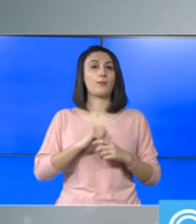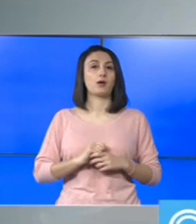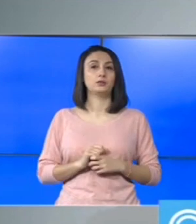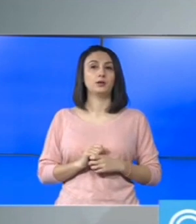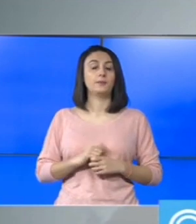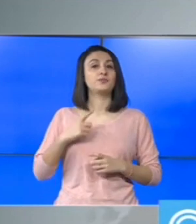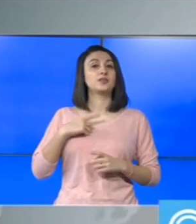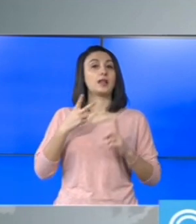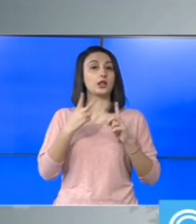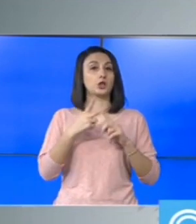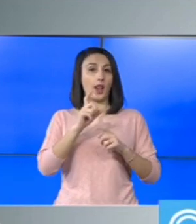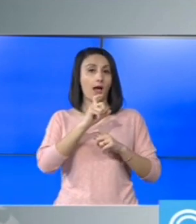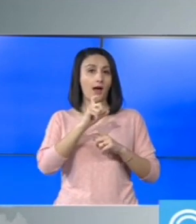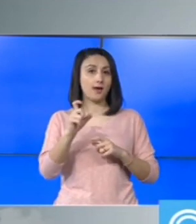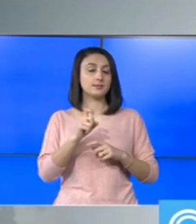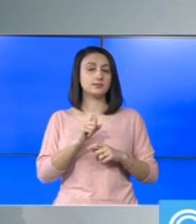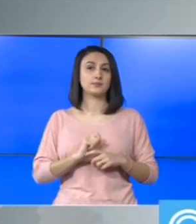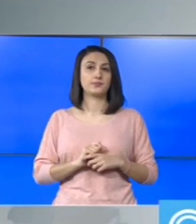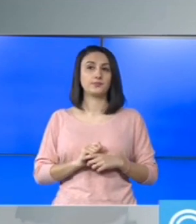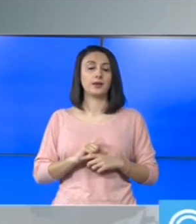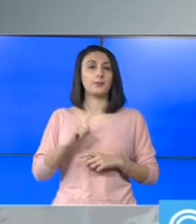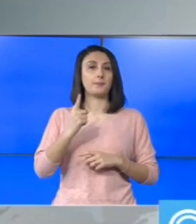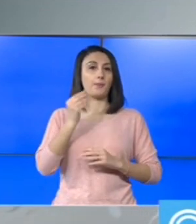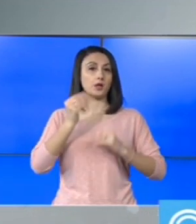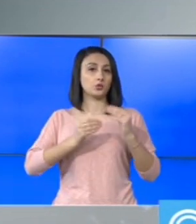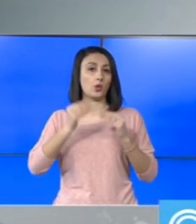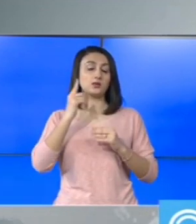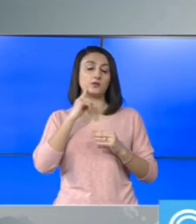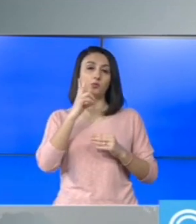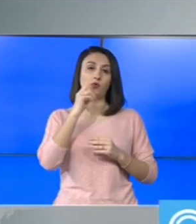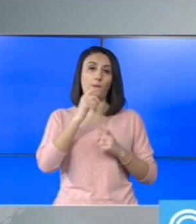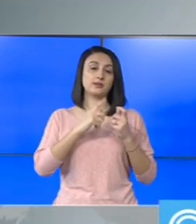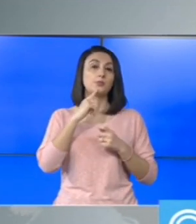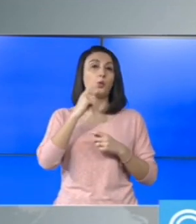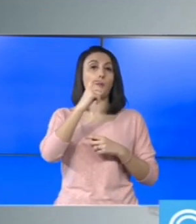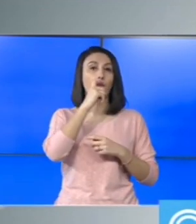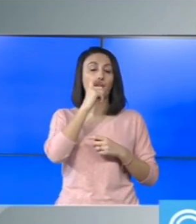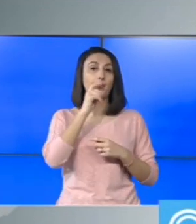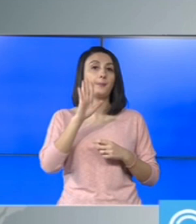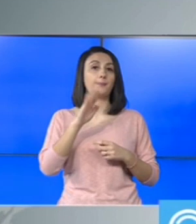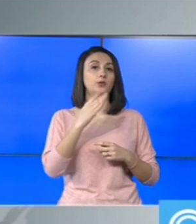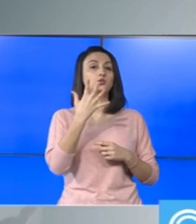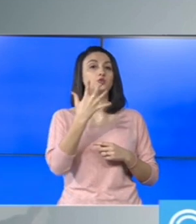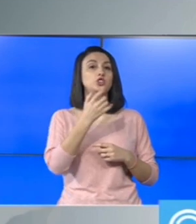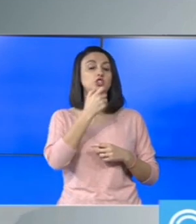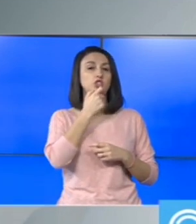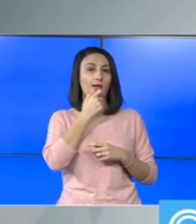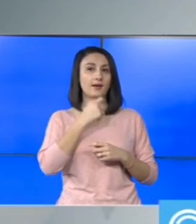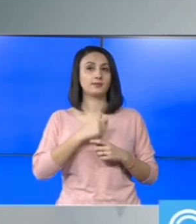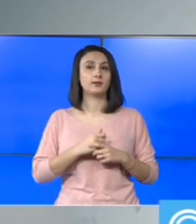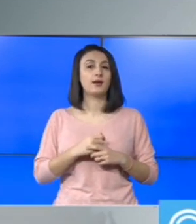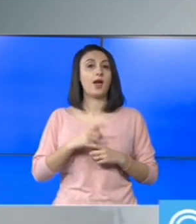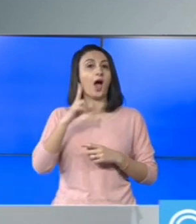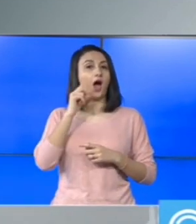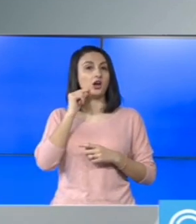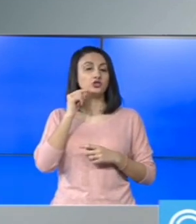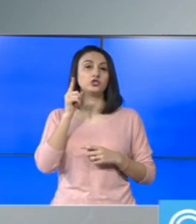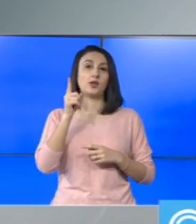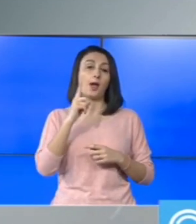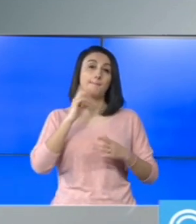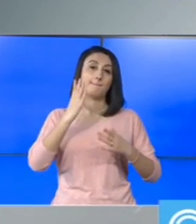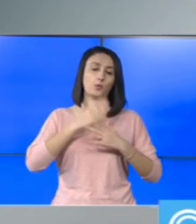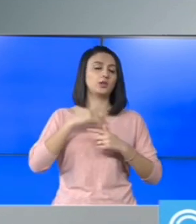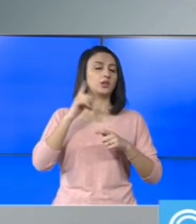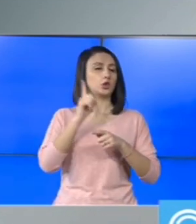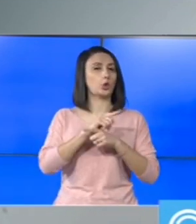este al doilea caz de acest fel în prima situație a fost vorba despre un bărbat de 45 de ani din județul Argeș acesta a murit